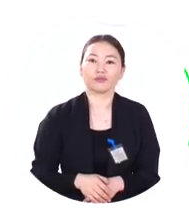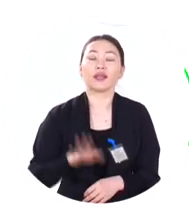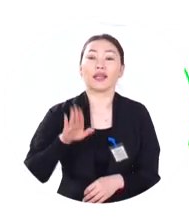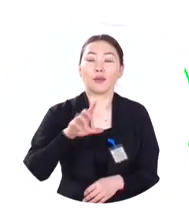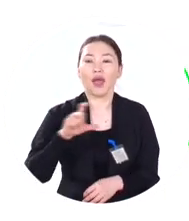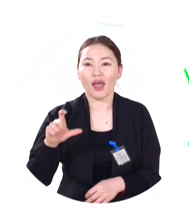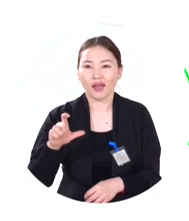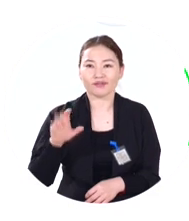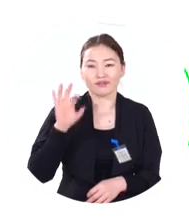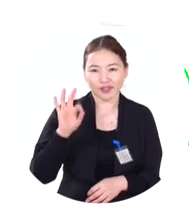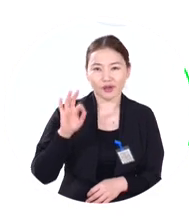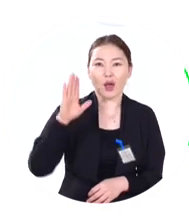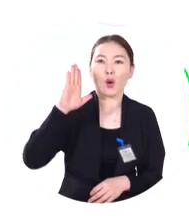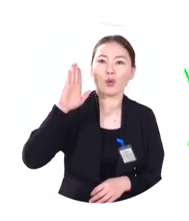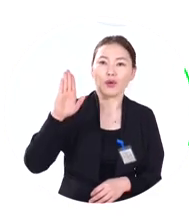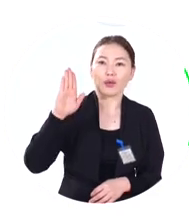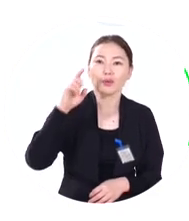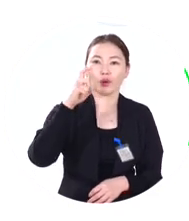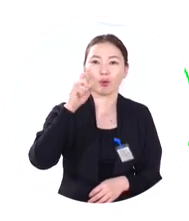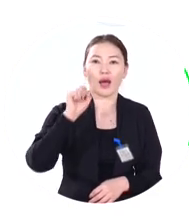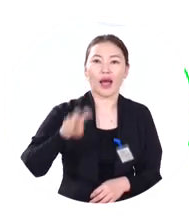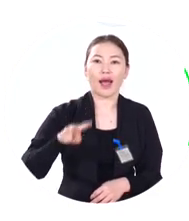журам. Дэвтэрдээ тэмдэглэж авсан уу?